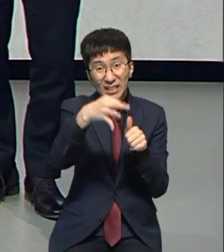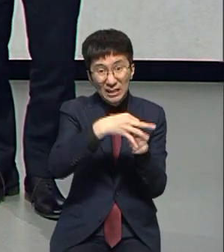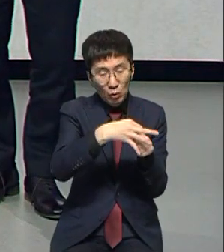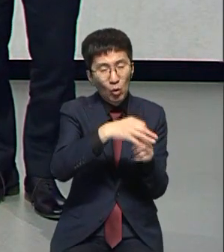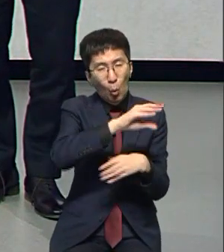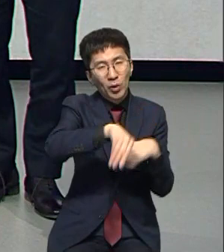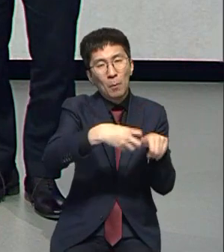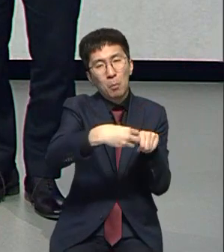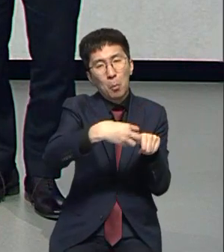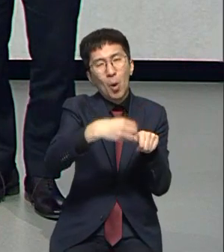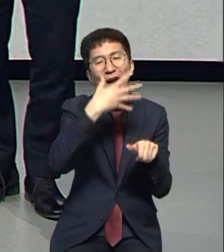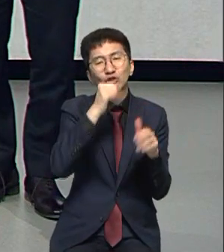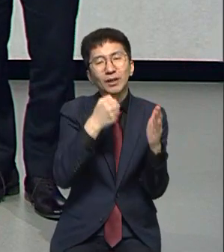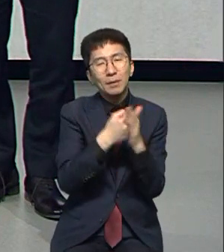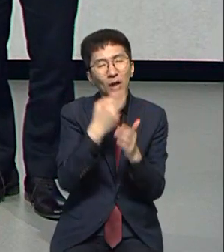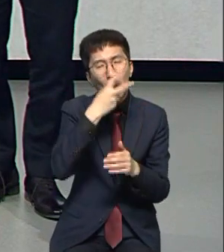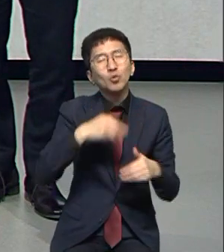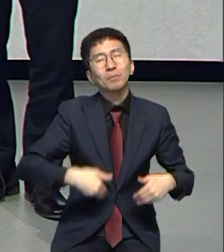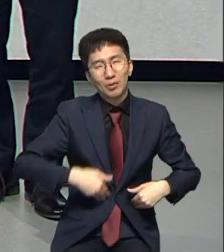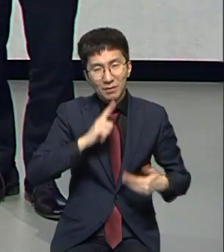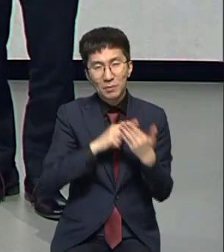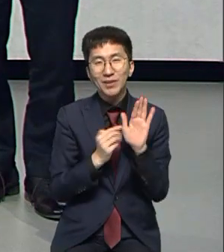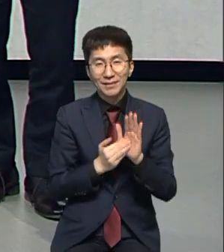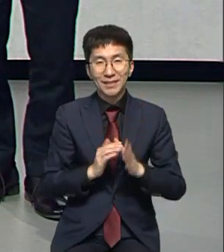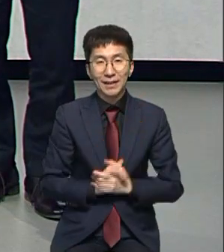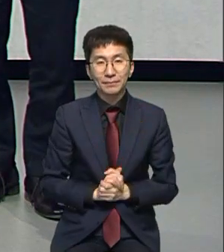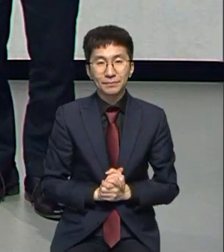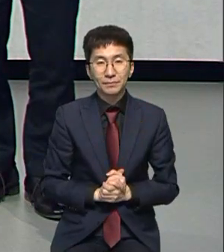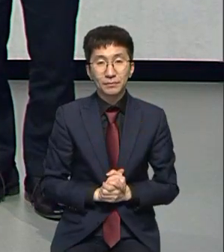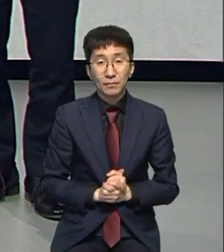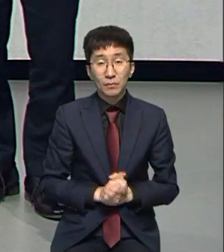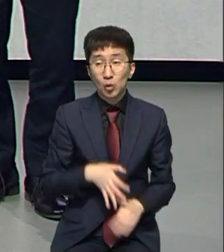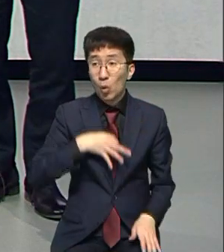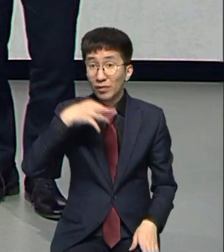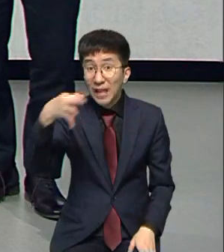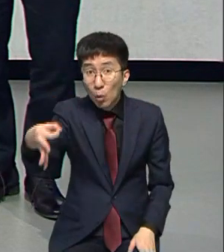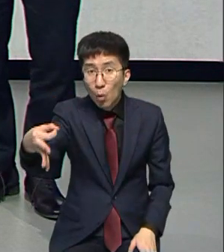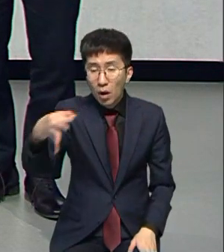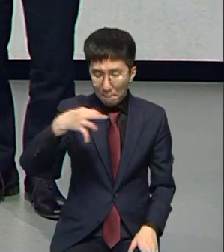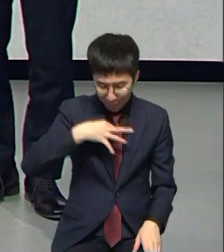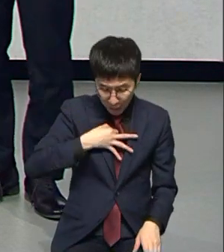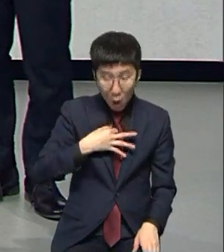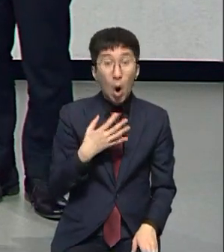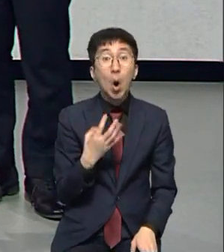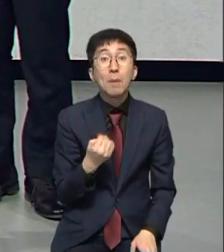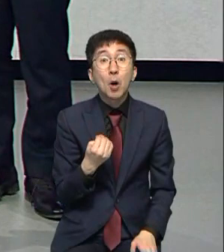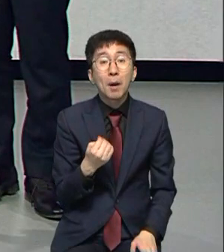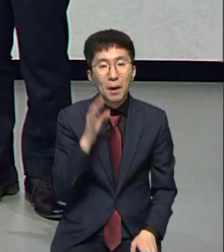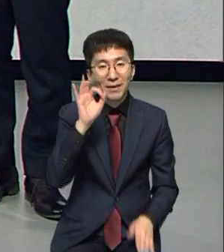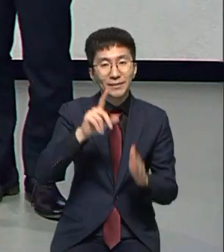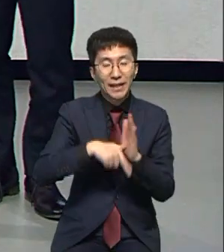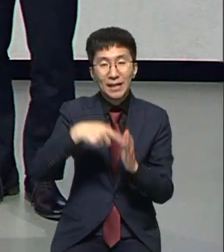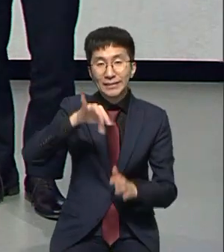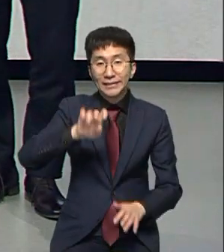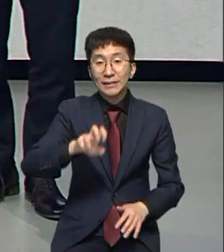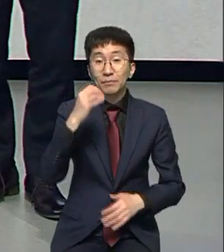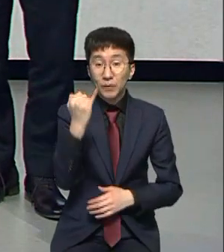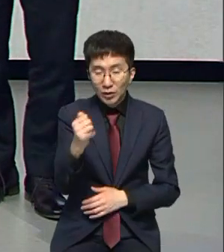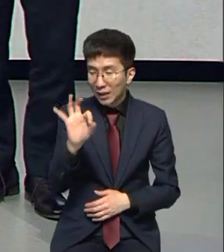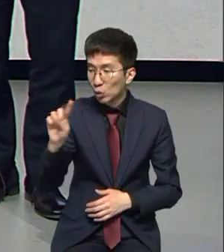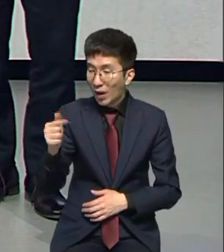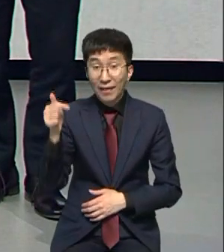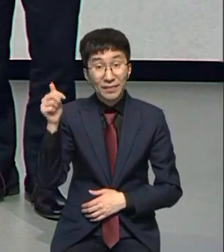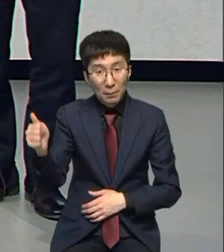있어서 검토가 필요하다는 입장입니다. 얼마를 내고 얼마를 받을지에 대해서는요. 심상정, 안철수